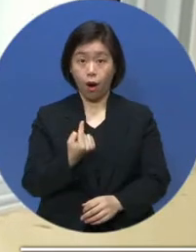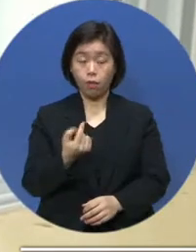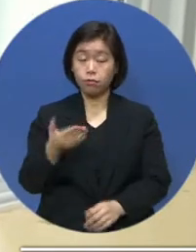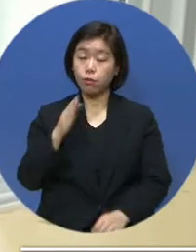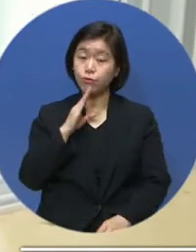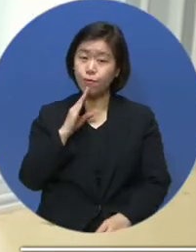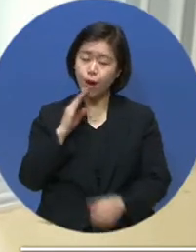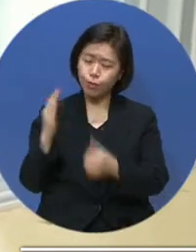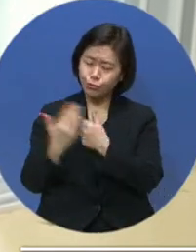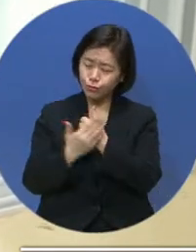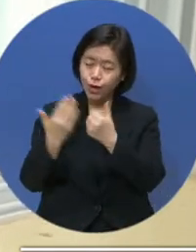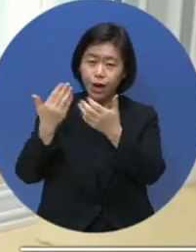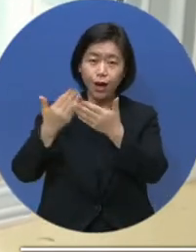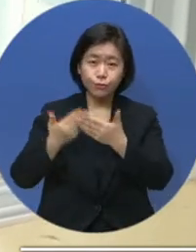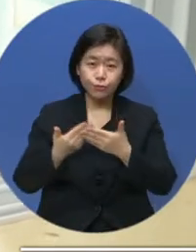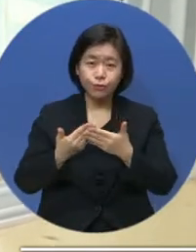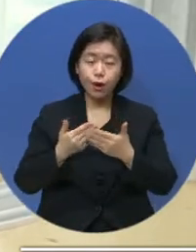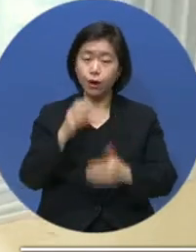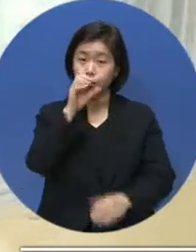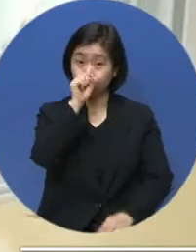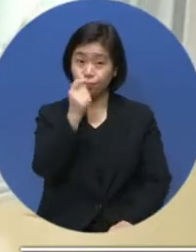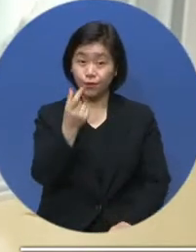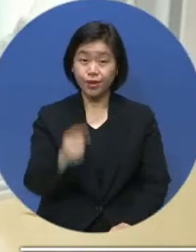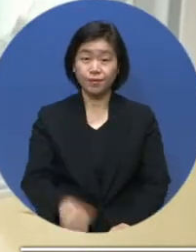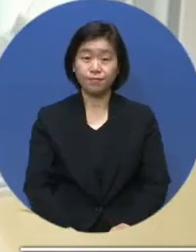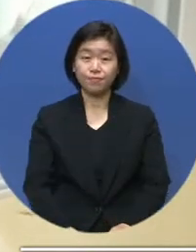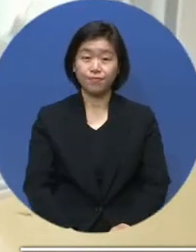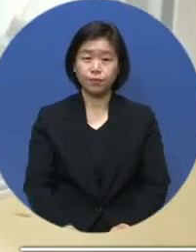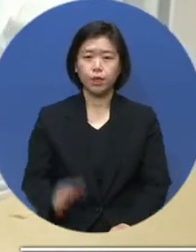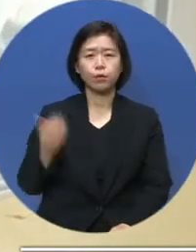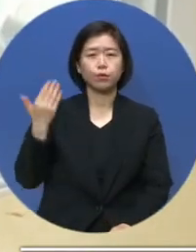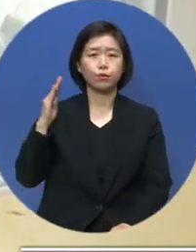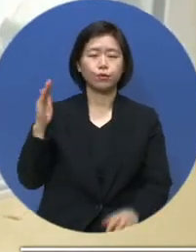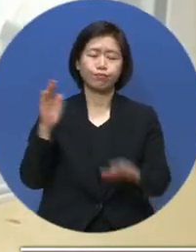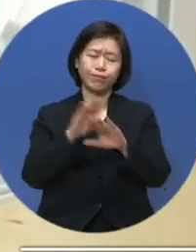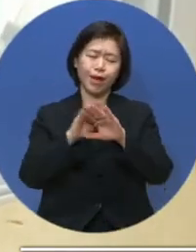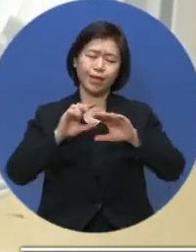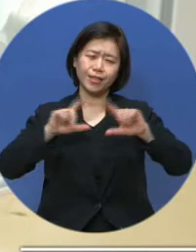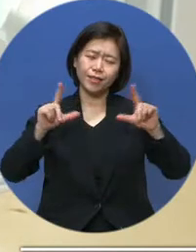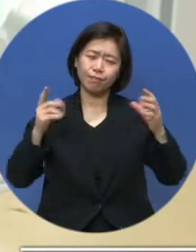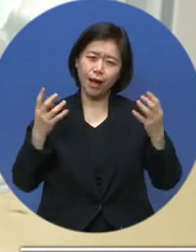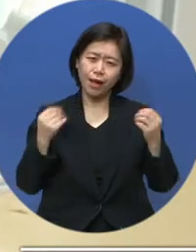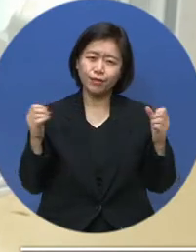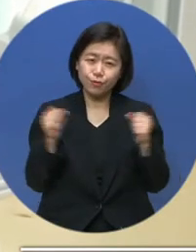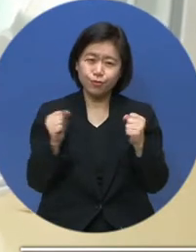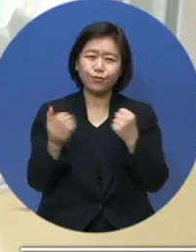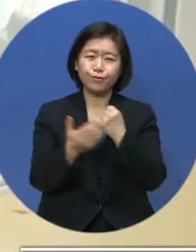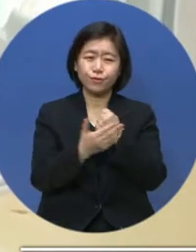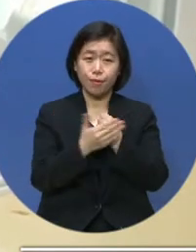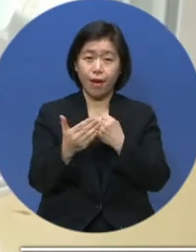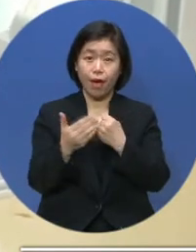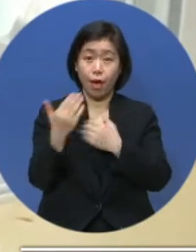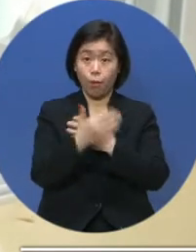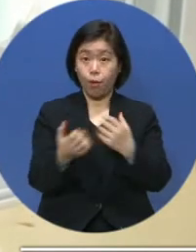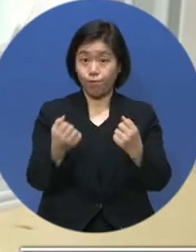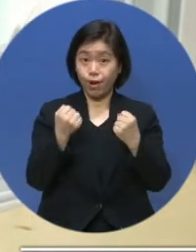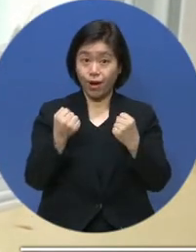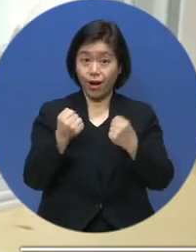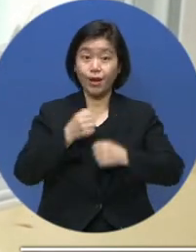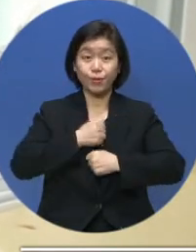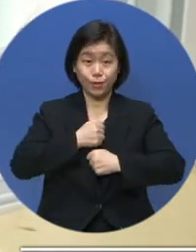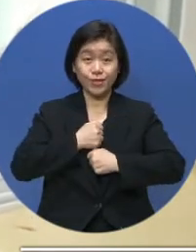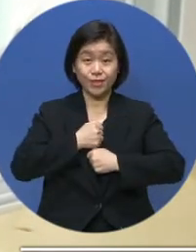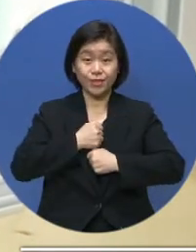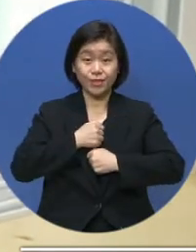다른 친구들이랑도 한 번 더 와보려고요. 요즘 날씨 많이 추운데 건강 조심하시고 대박